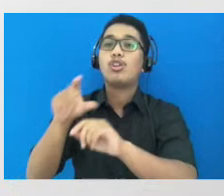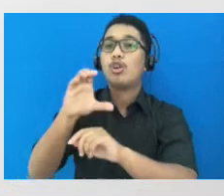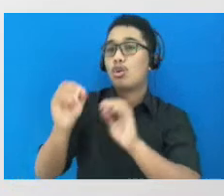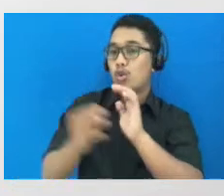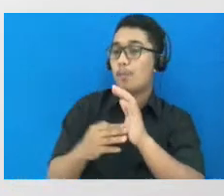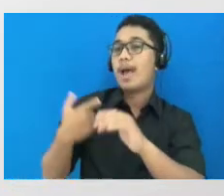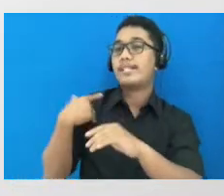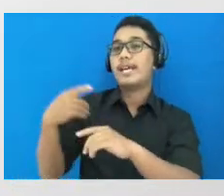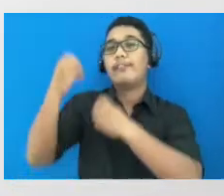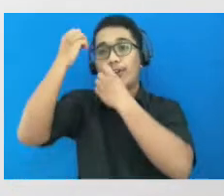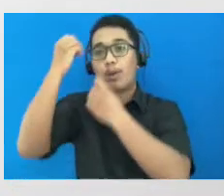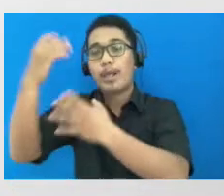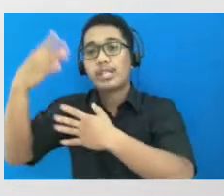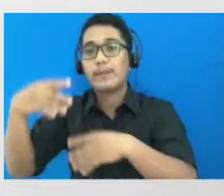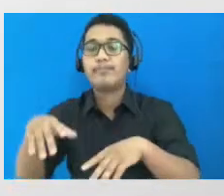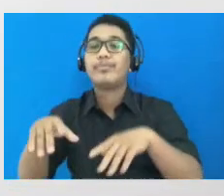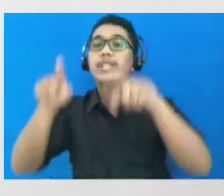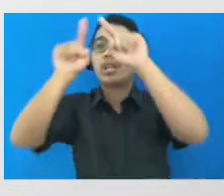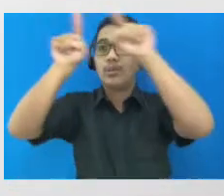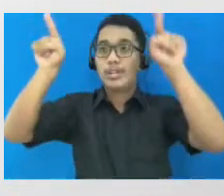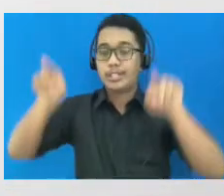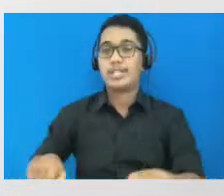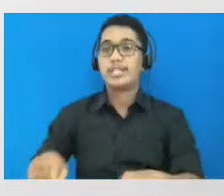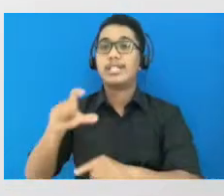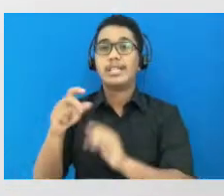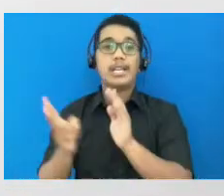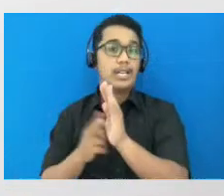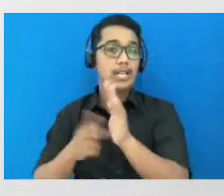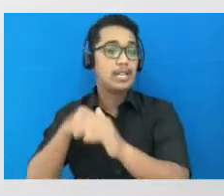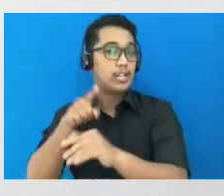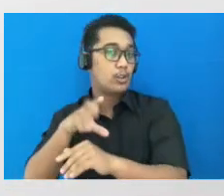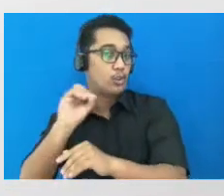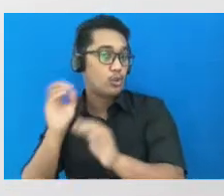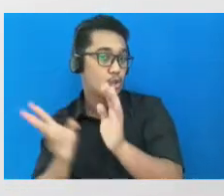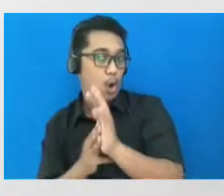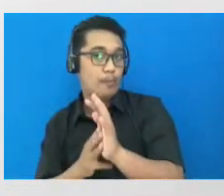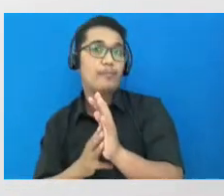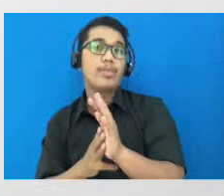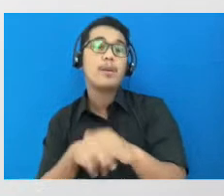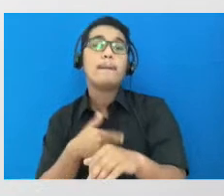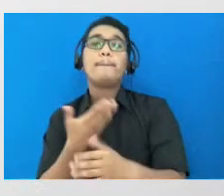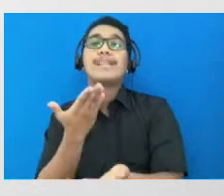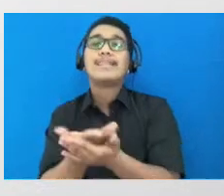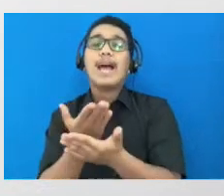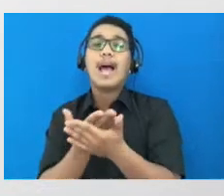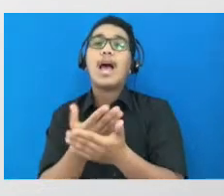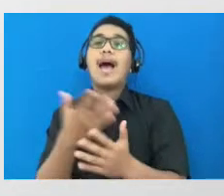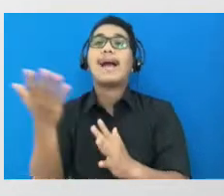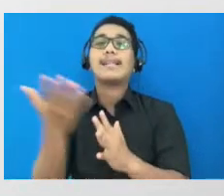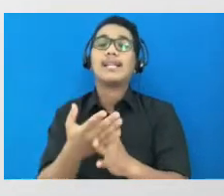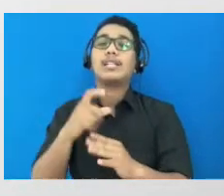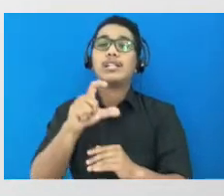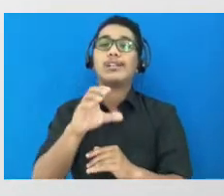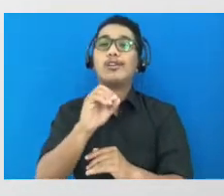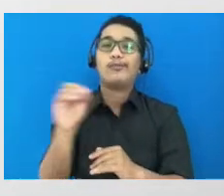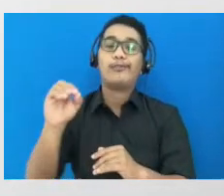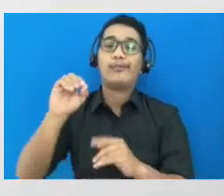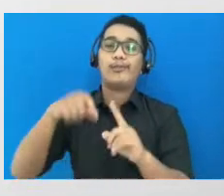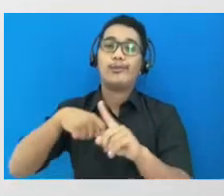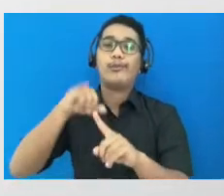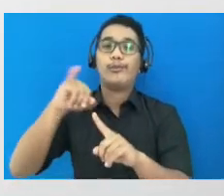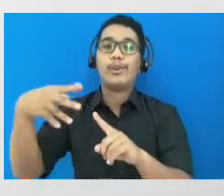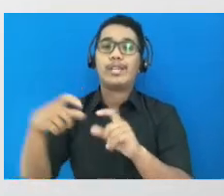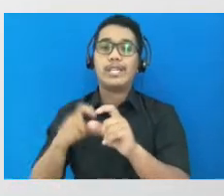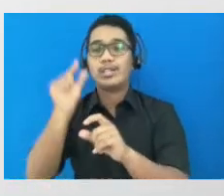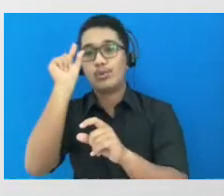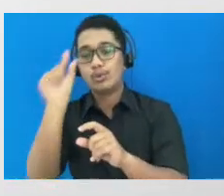pemberitahuan bahwa website cnn.com itu akan mengakses cookies kita yang ada di browser kita untuk keperluan